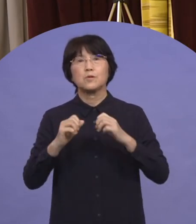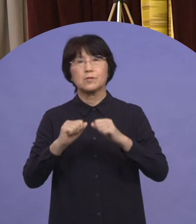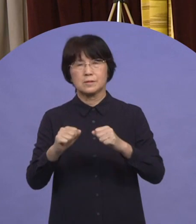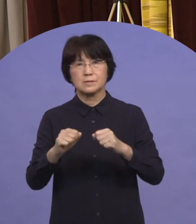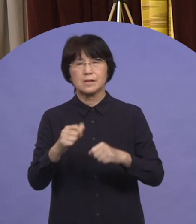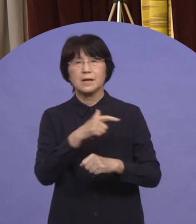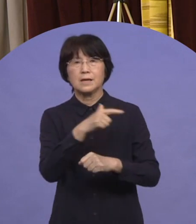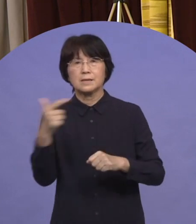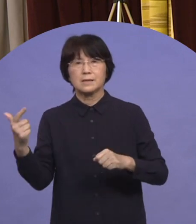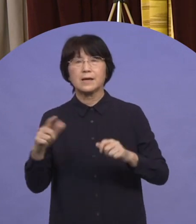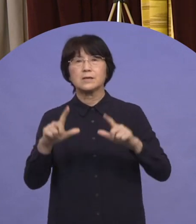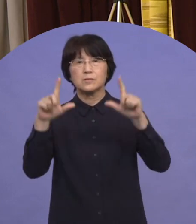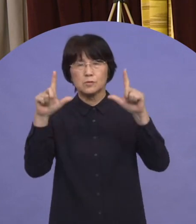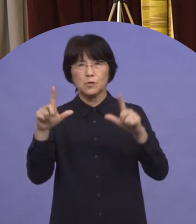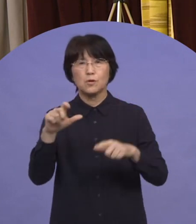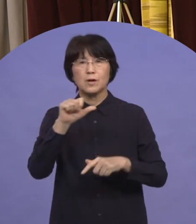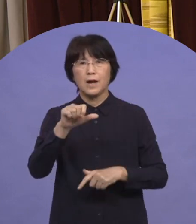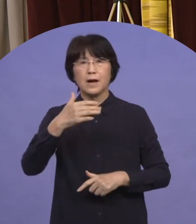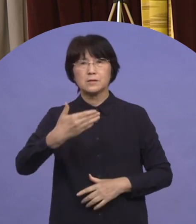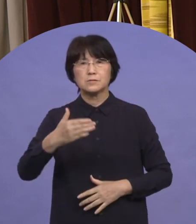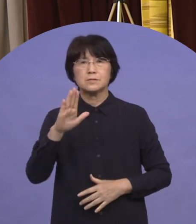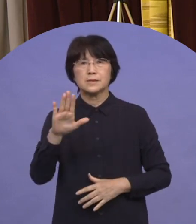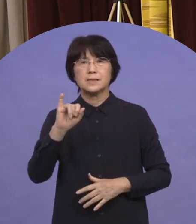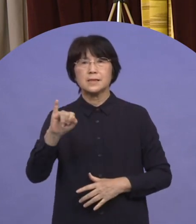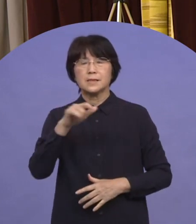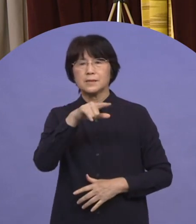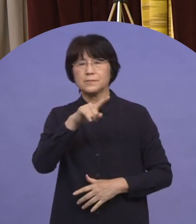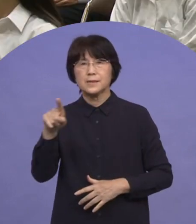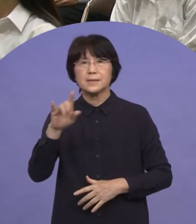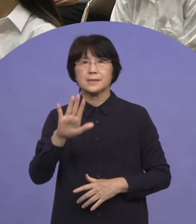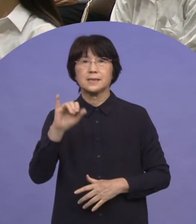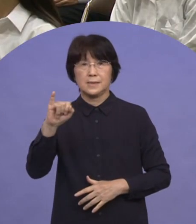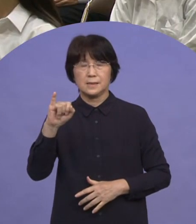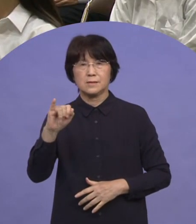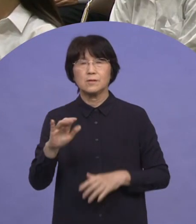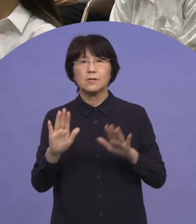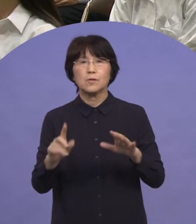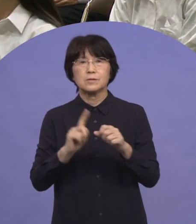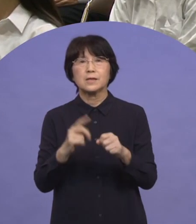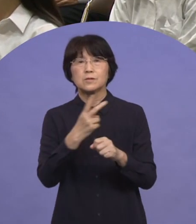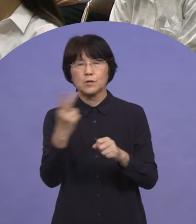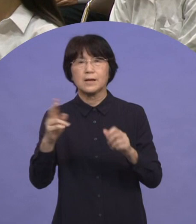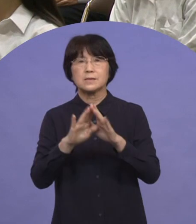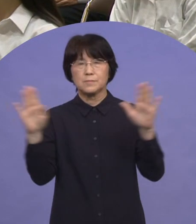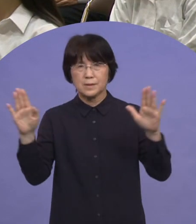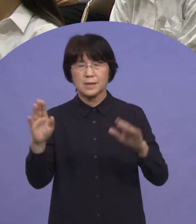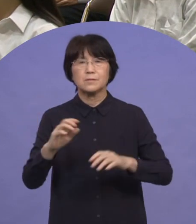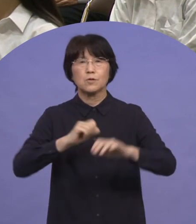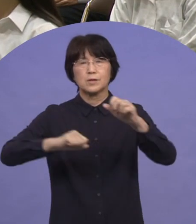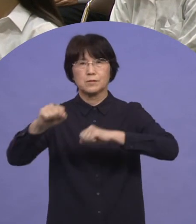大東アクティビティを今年度から始め、さまざまな取り組みを行っています。